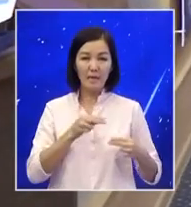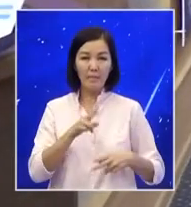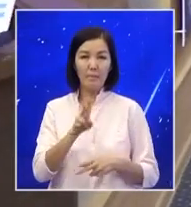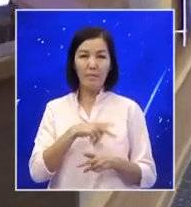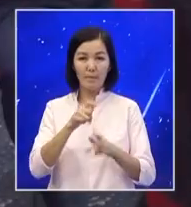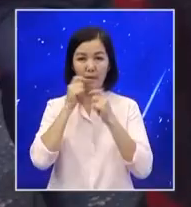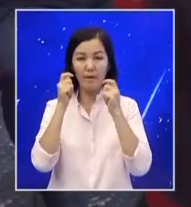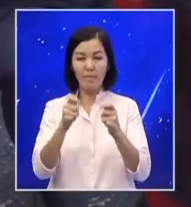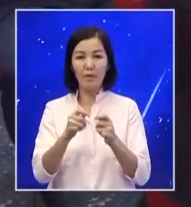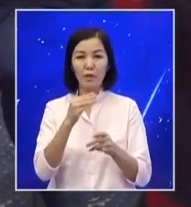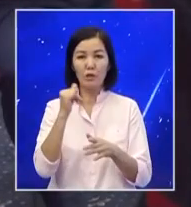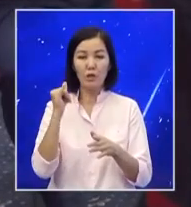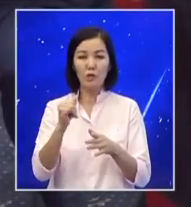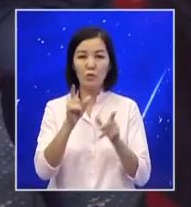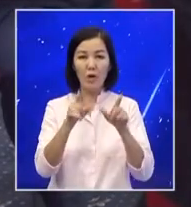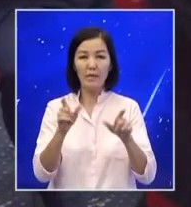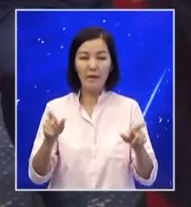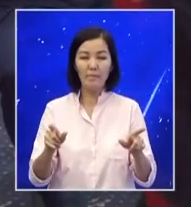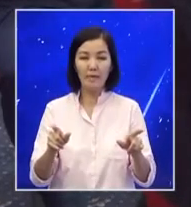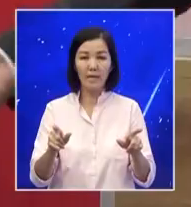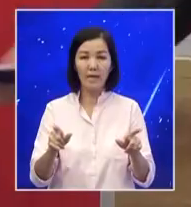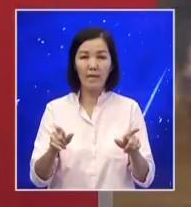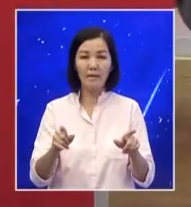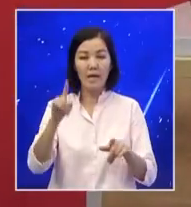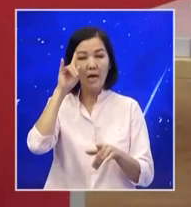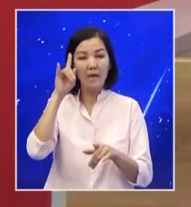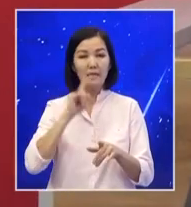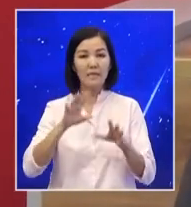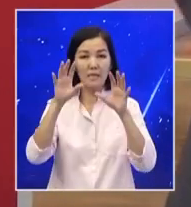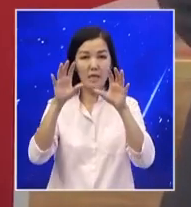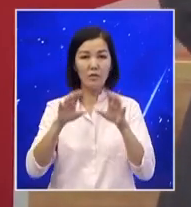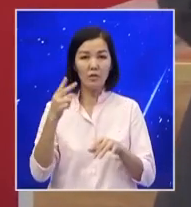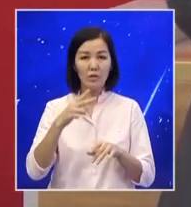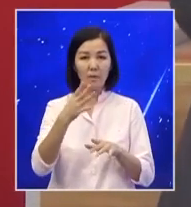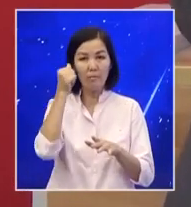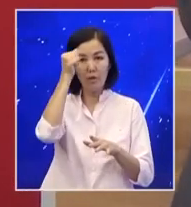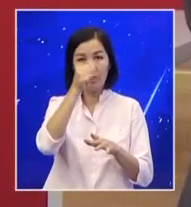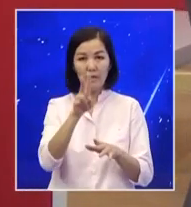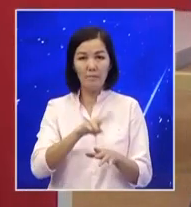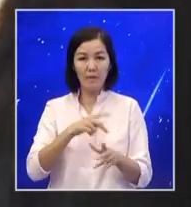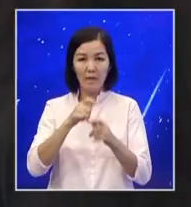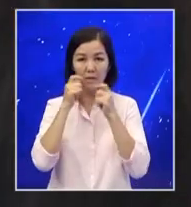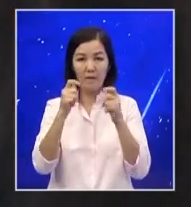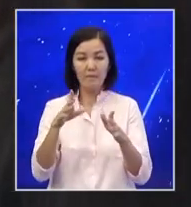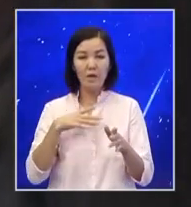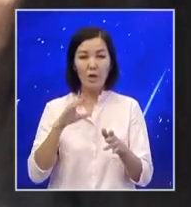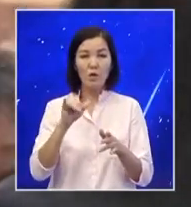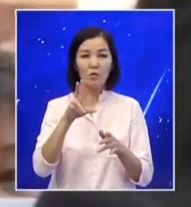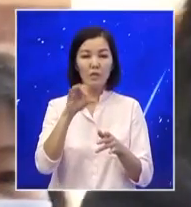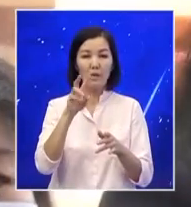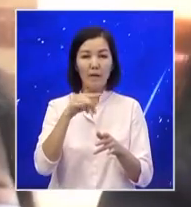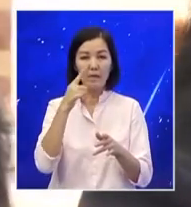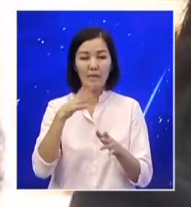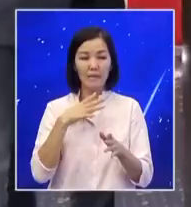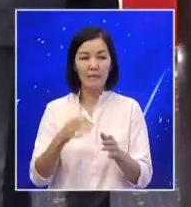өсіред. Жетісудың бірқатар маңдайалды азаматтарына Қазақстан Конституциясына 25 жыл медальдарын табыс еткен Рустам Әли осылай